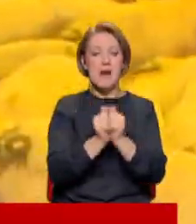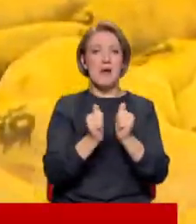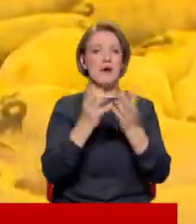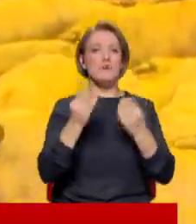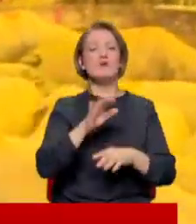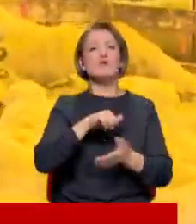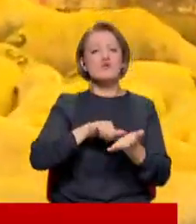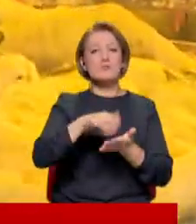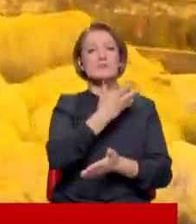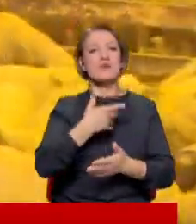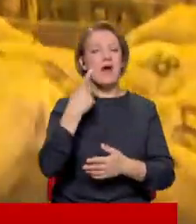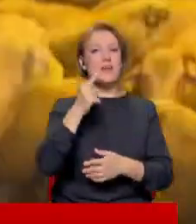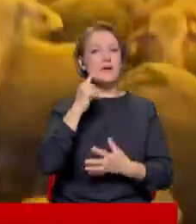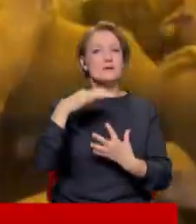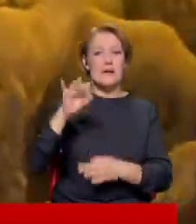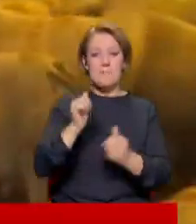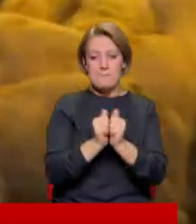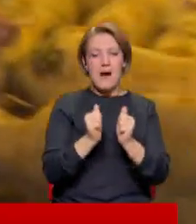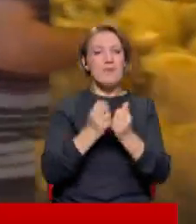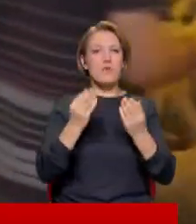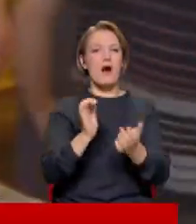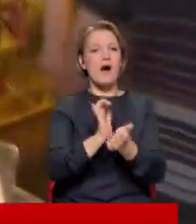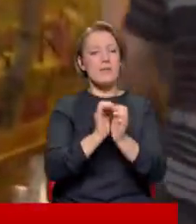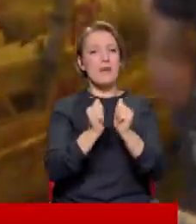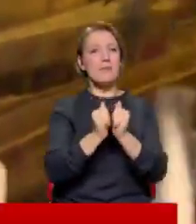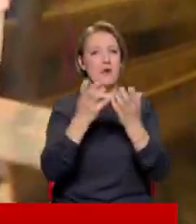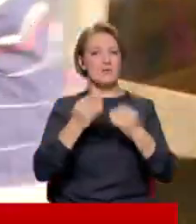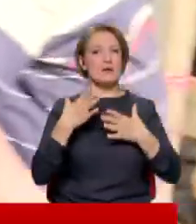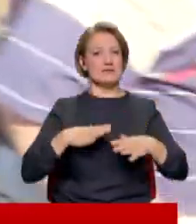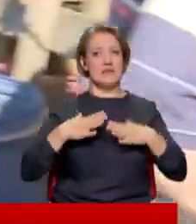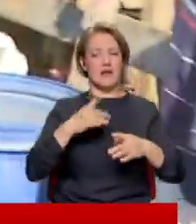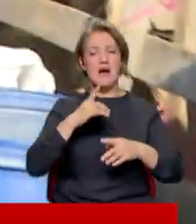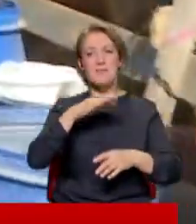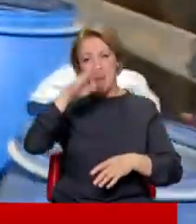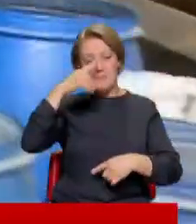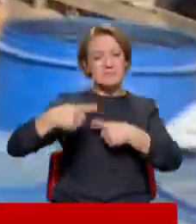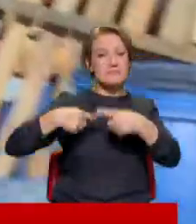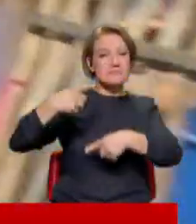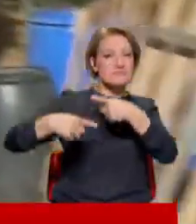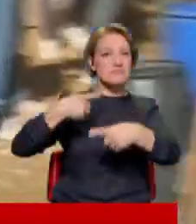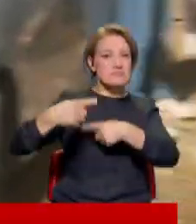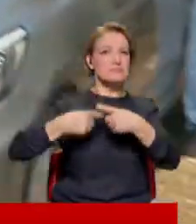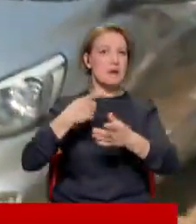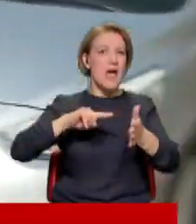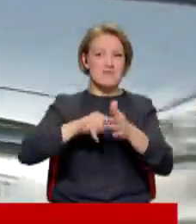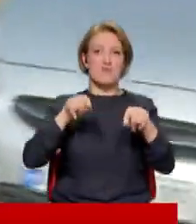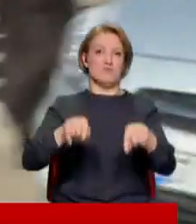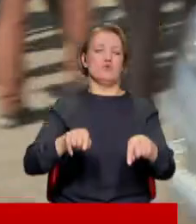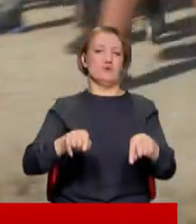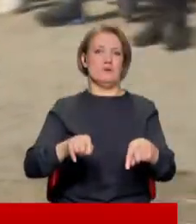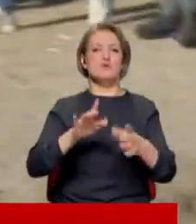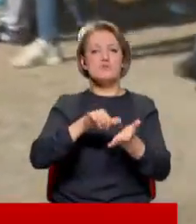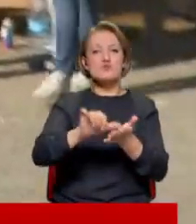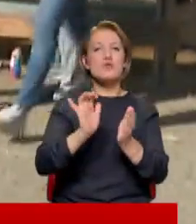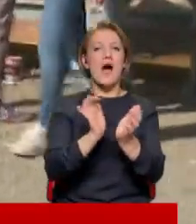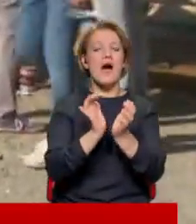tüm sevenler bir arada, sevdikleriyle bir arada olmak. Bayramın zaten hani geleneklerin, göreneklerinde amacı böyle. Tüm